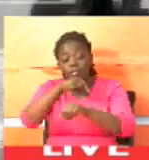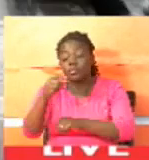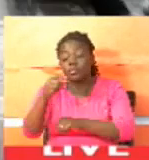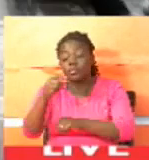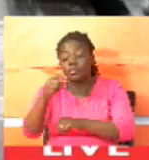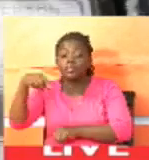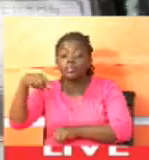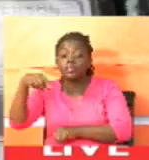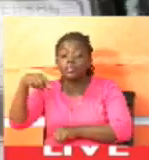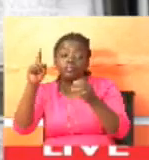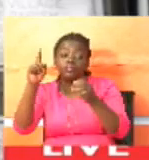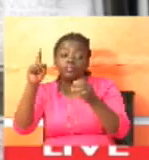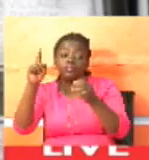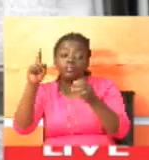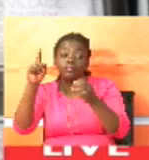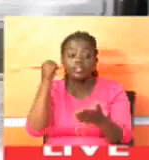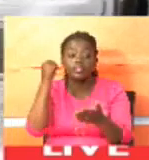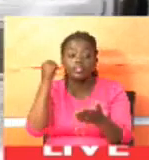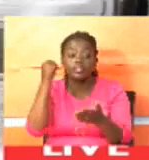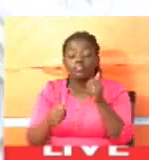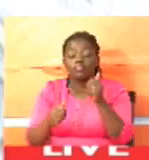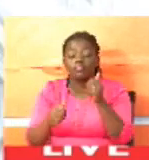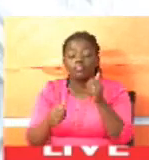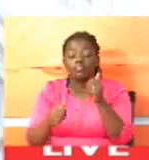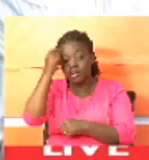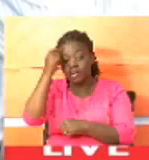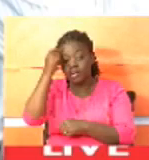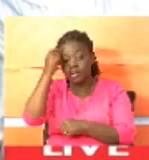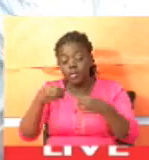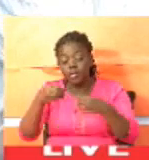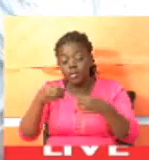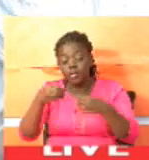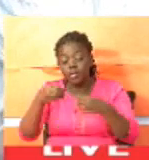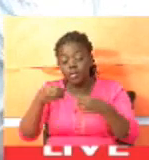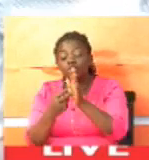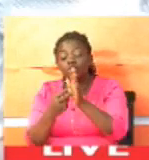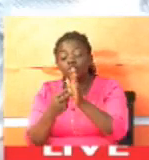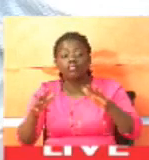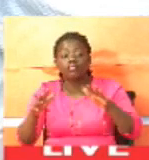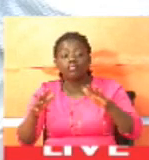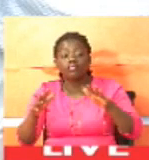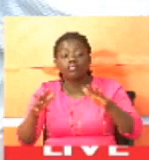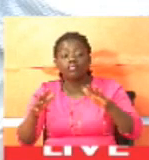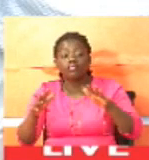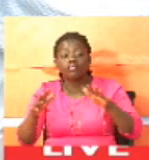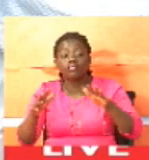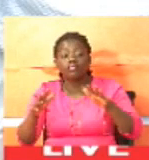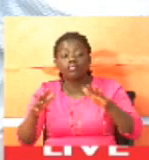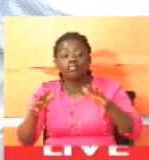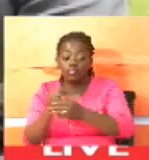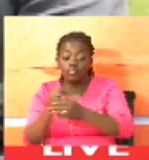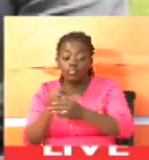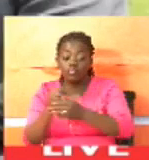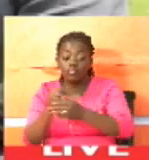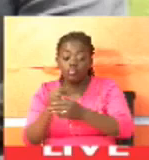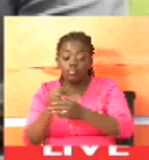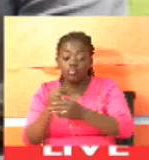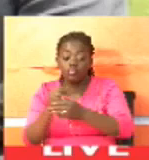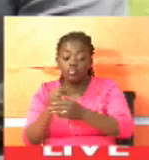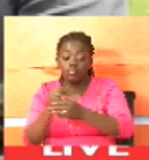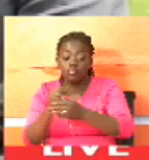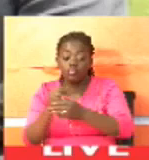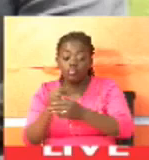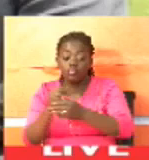okufuna sitampu gavumenti ze yabawadde. Bano balaze obutali bumativu olw'abakulu bano okubayita ate ne babatunuulira